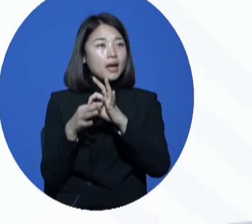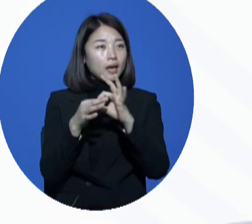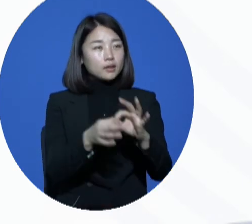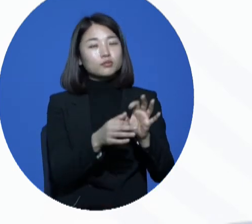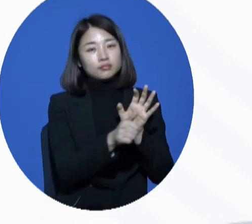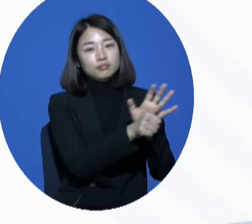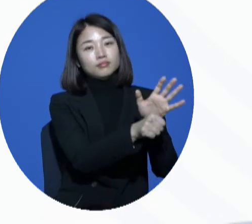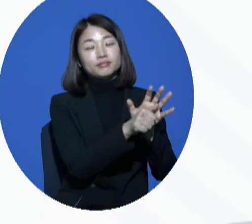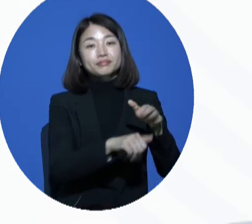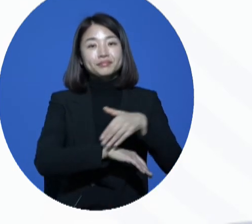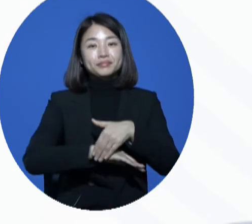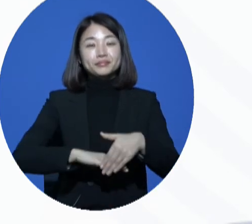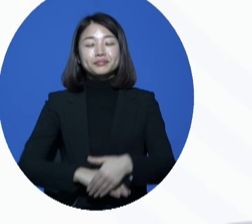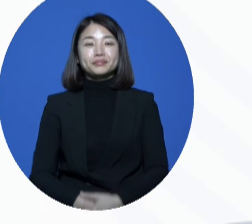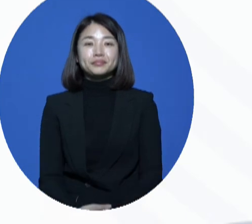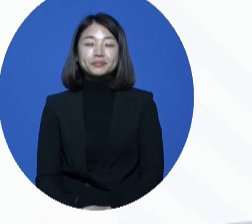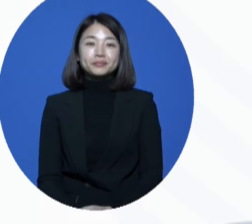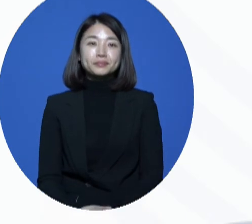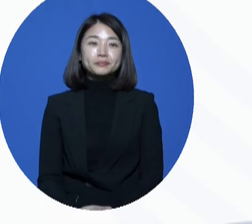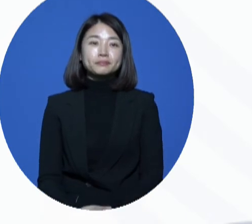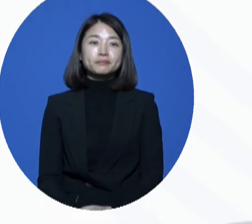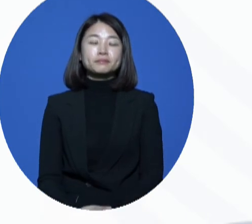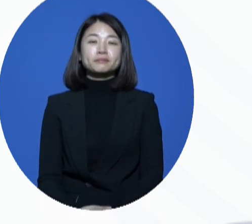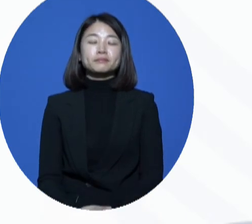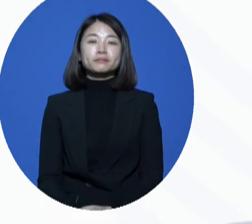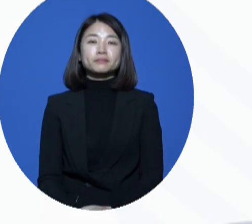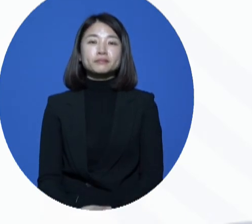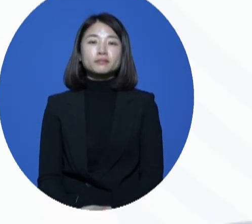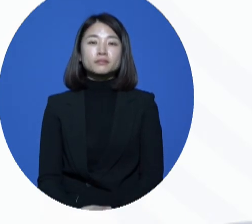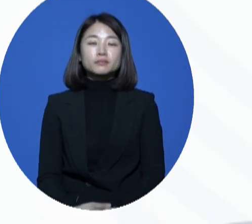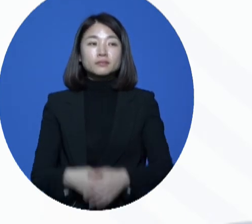함께 하도록 하겠습니다.